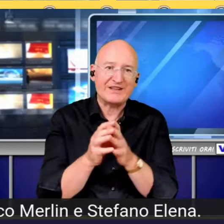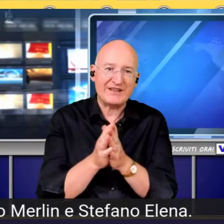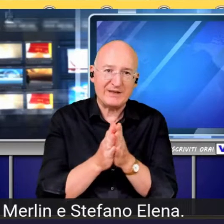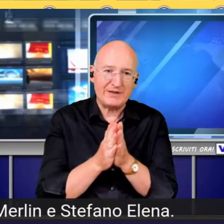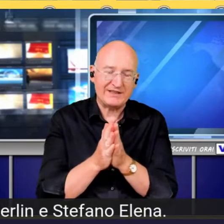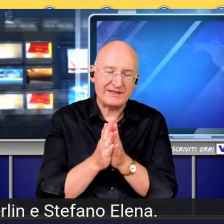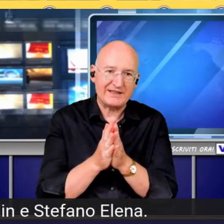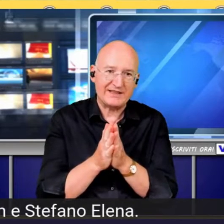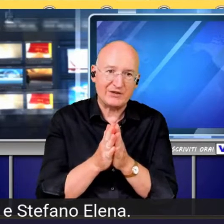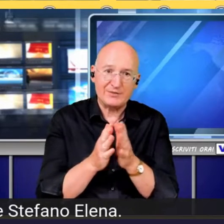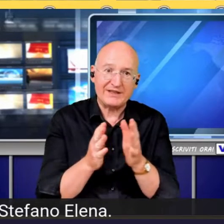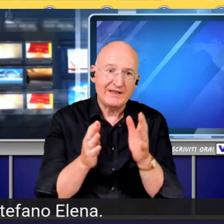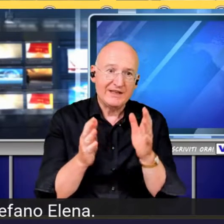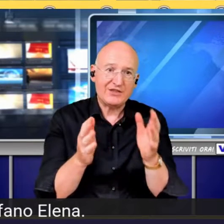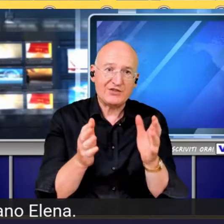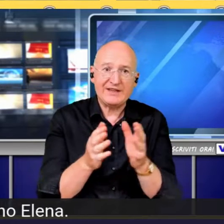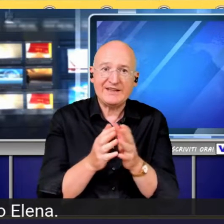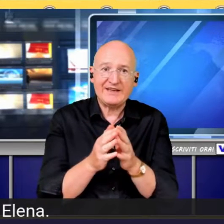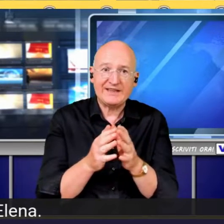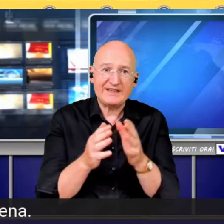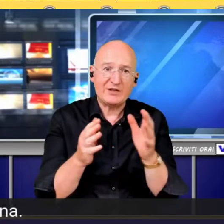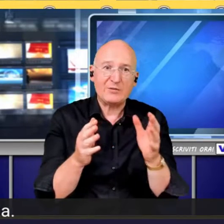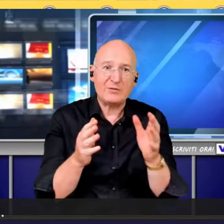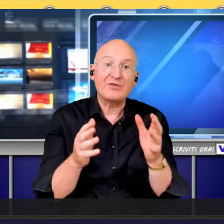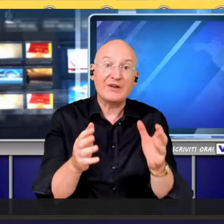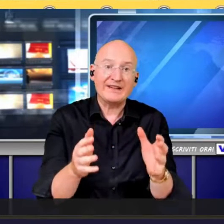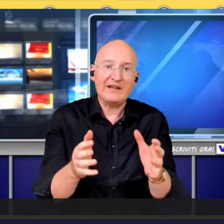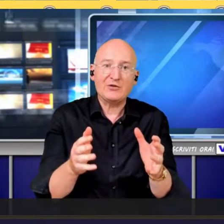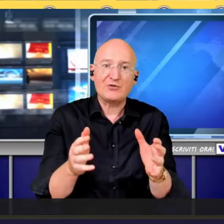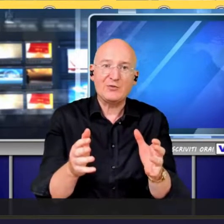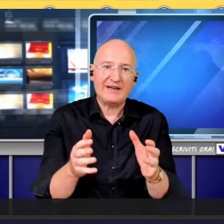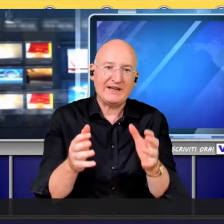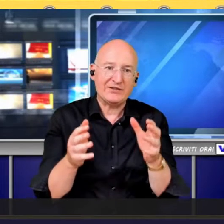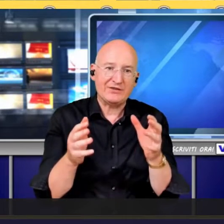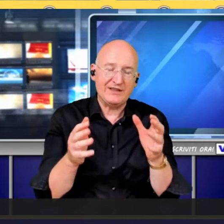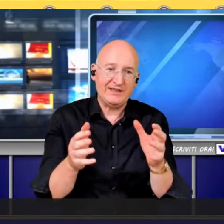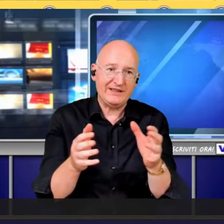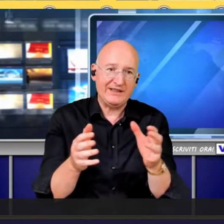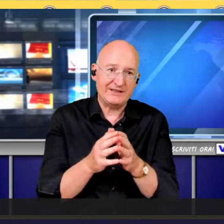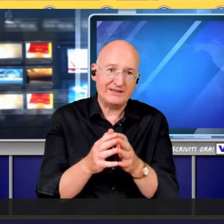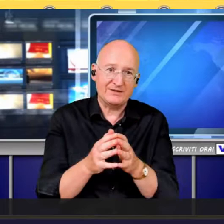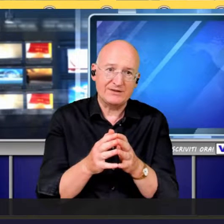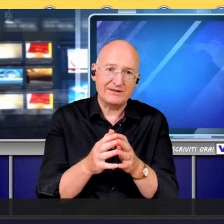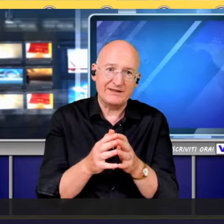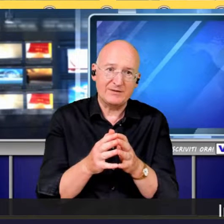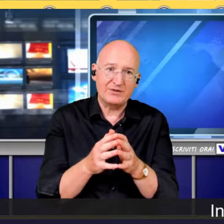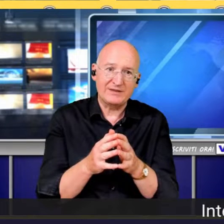virgolette, commerciale per le centrali atomiche. Ci sono altre realtà che stanno andando sul mercato